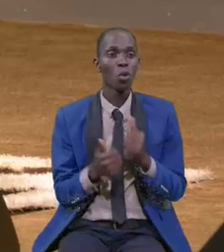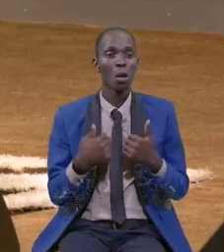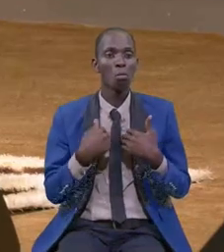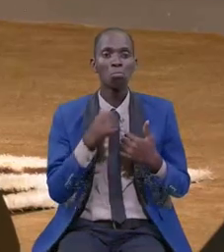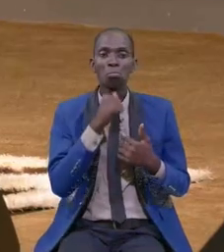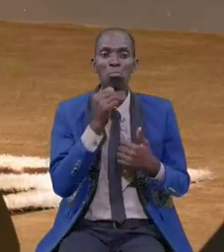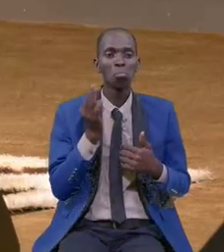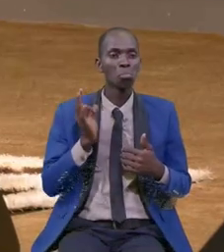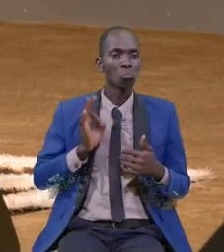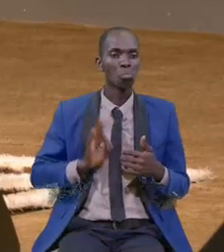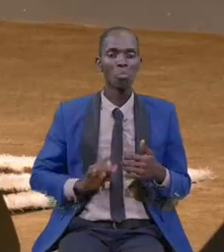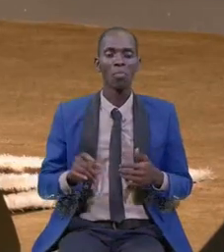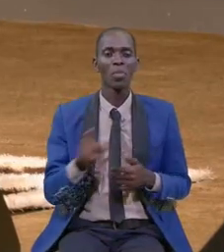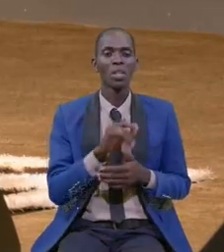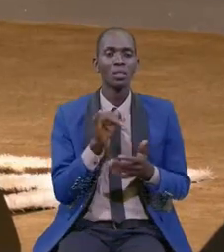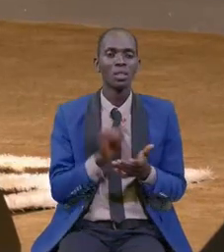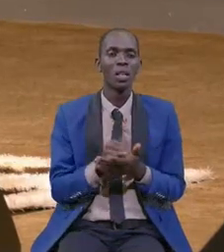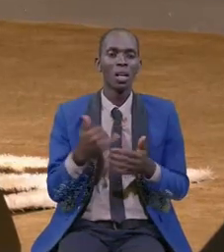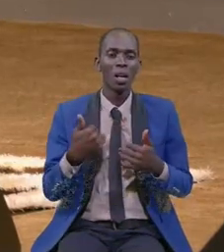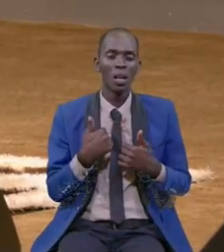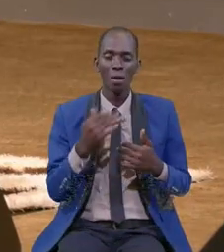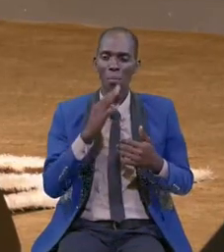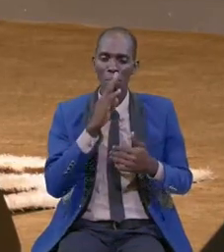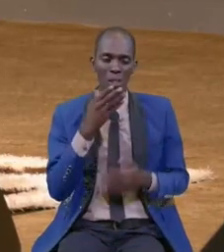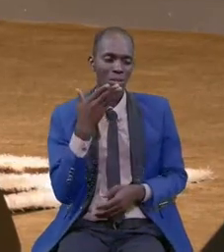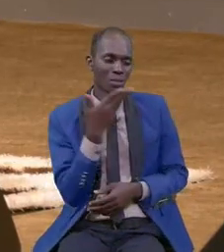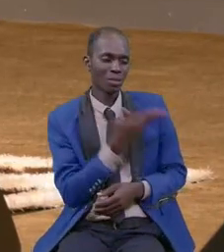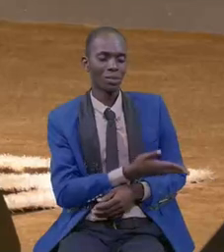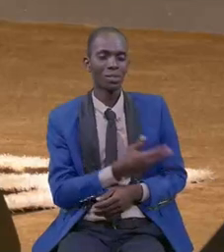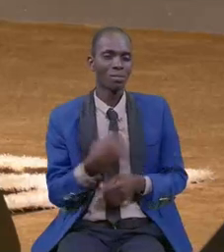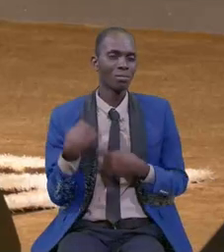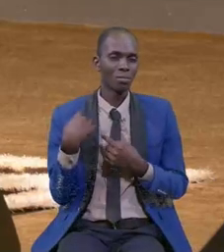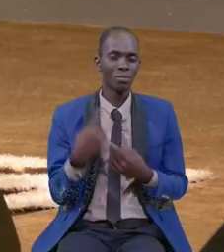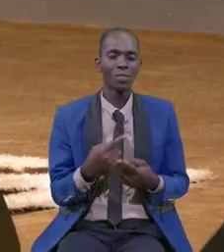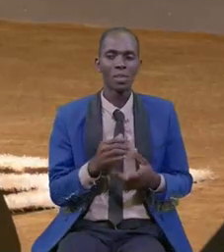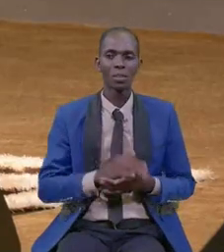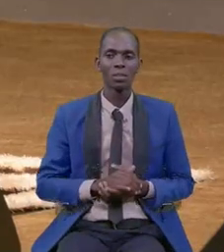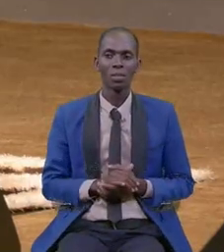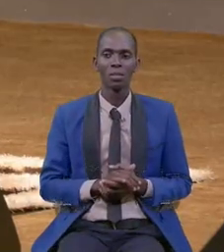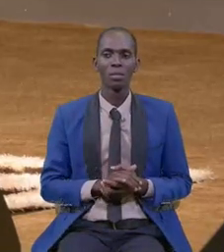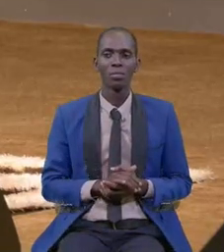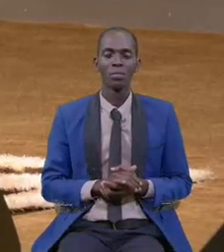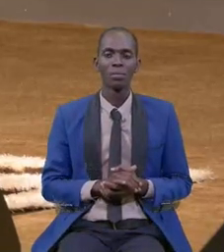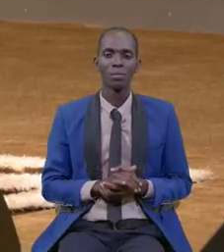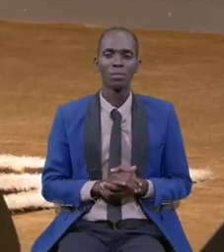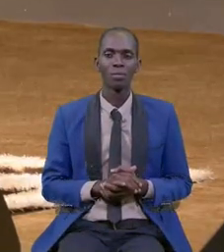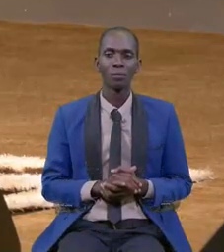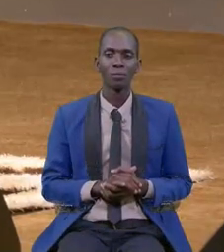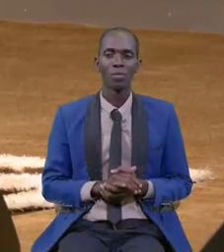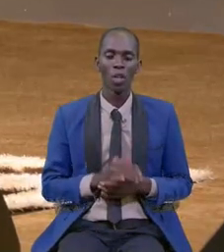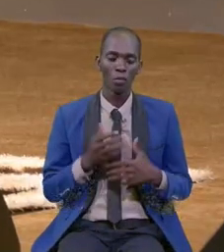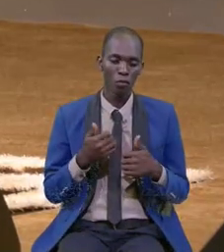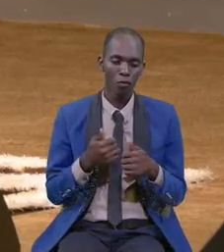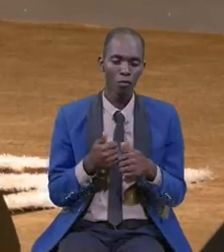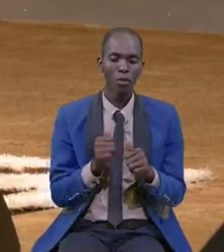rien à ceux qui s'y sont attachés suivez